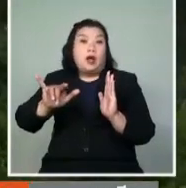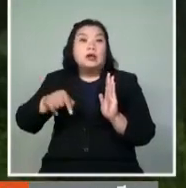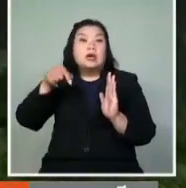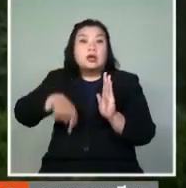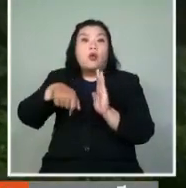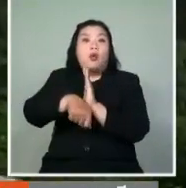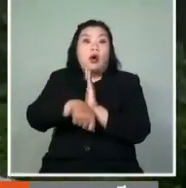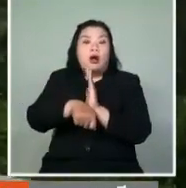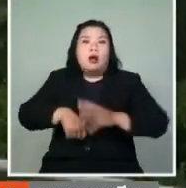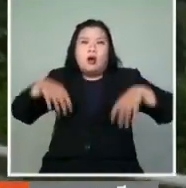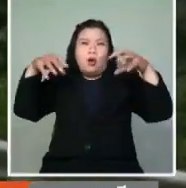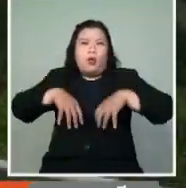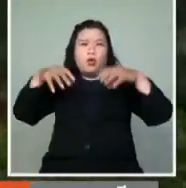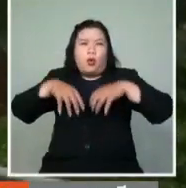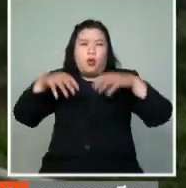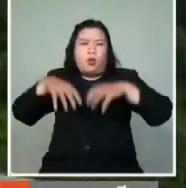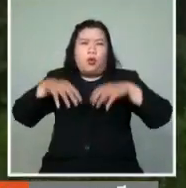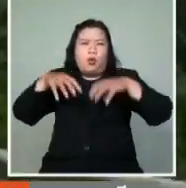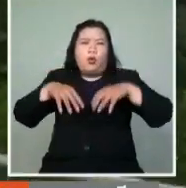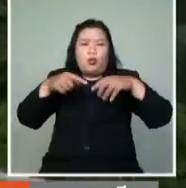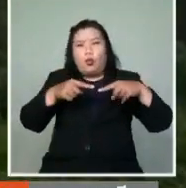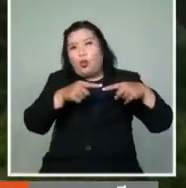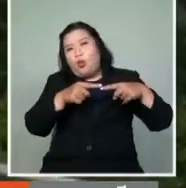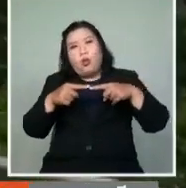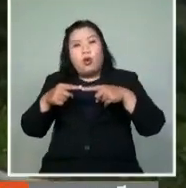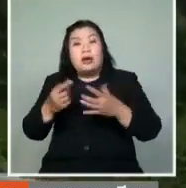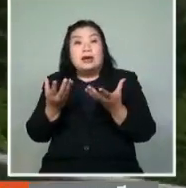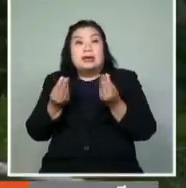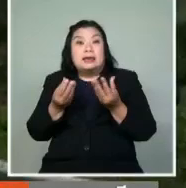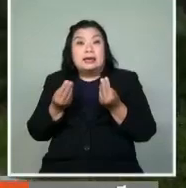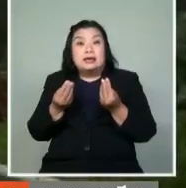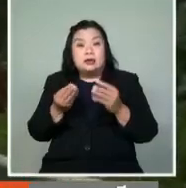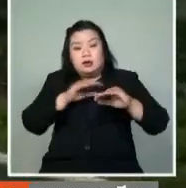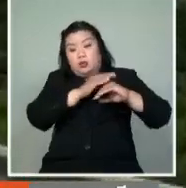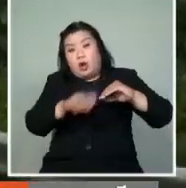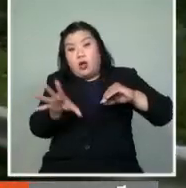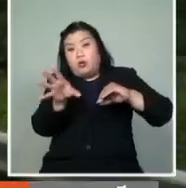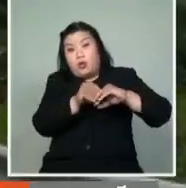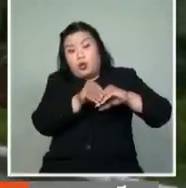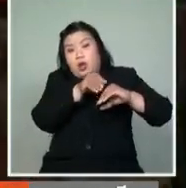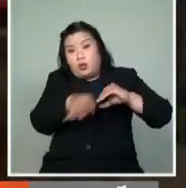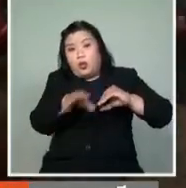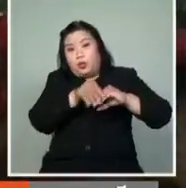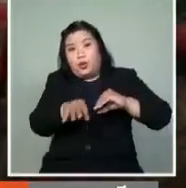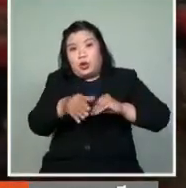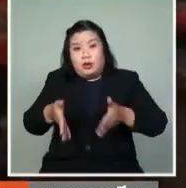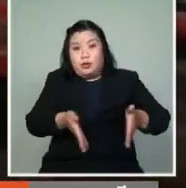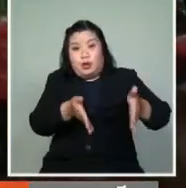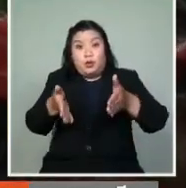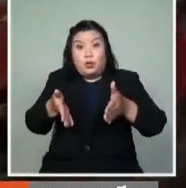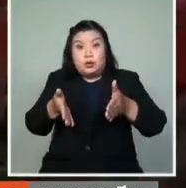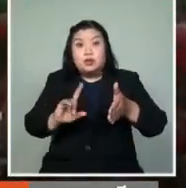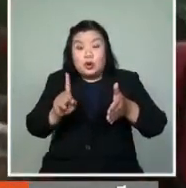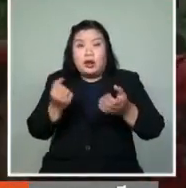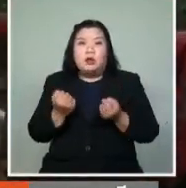ขาใหญ่ยังคงมีฝนตกลงมาตลอดเวลาเลยแบบนี้ก็ทำให้ดินเนี่ยอิ่มน้ำแล้วก็ถล่มลงมาทับเส้นทางที่จะขึ้นไ